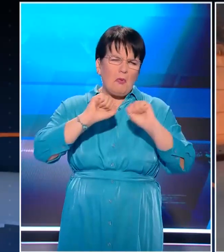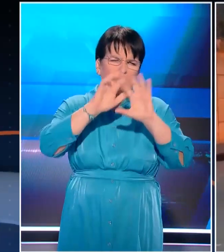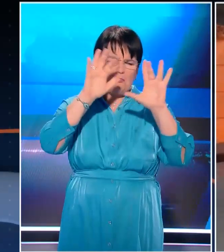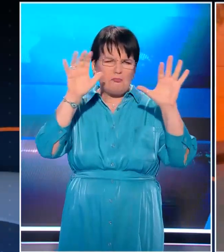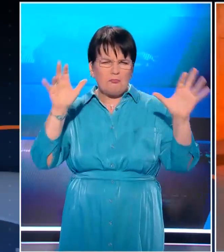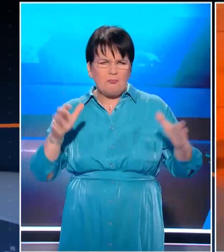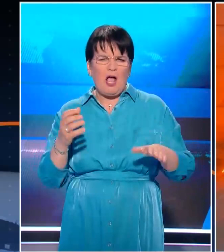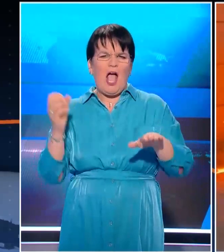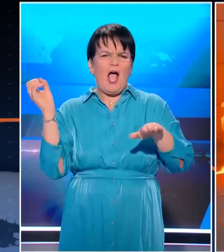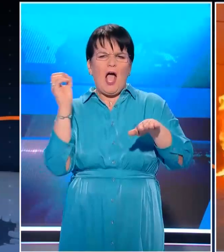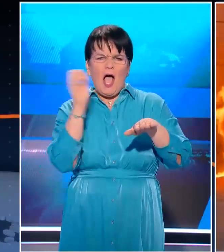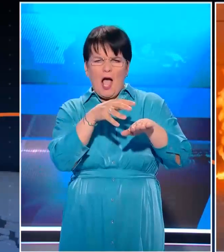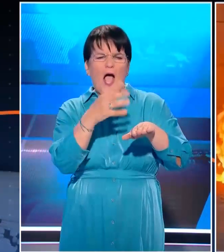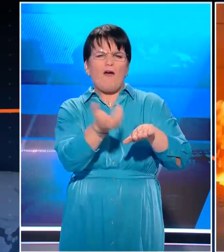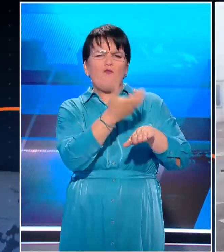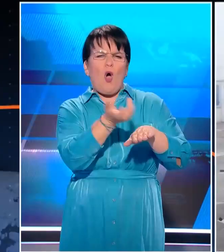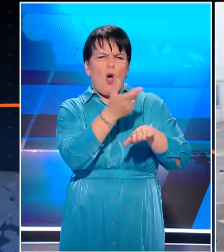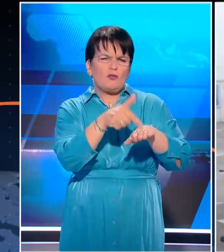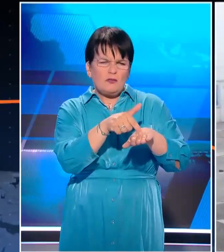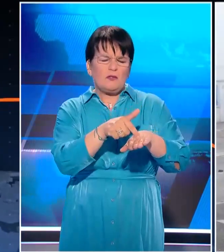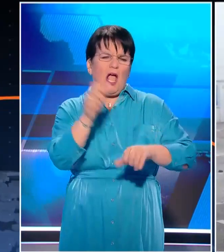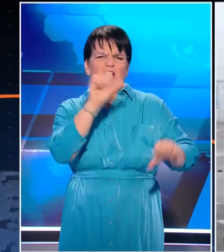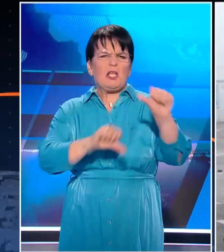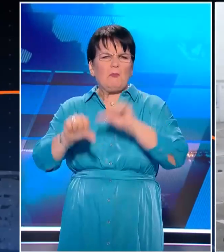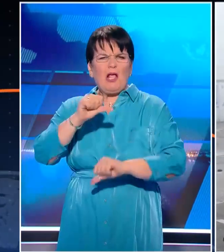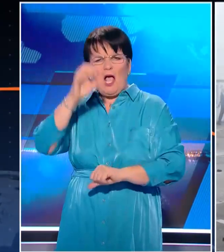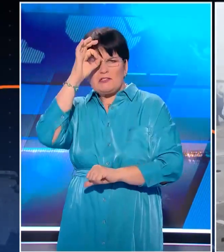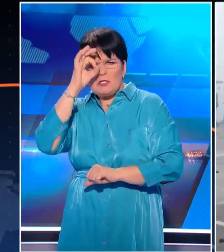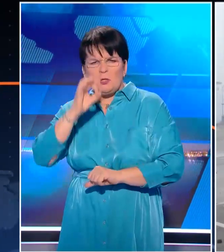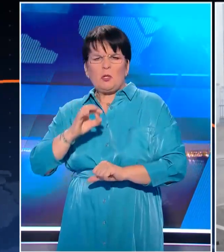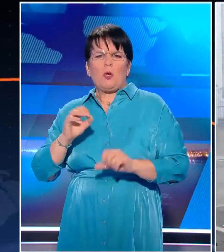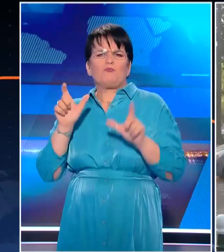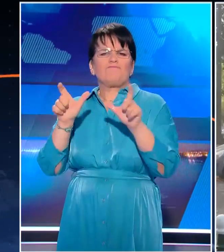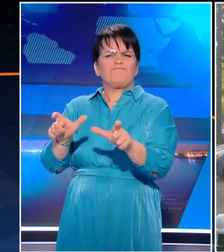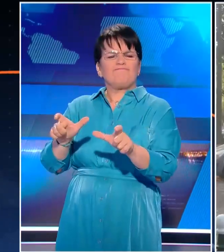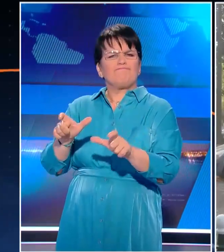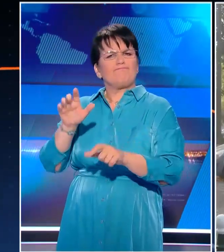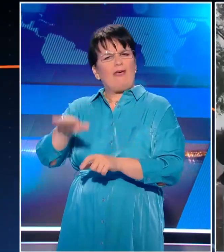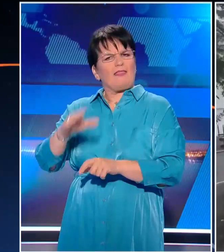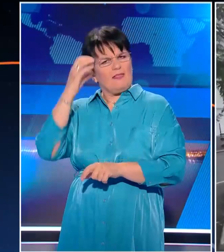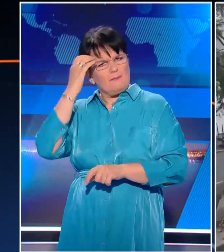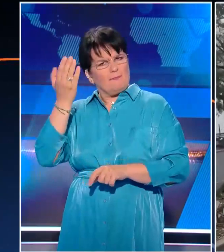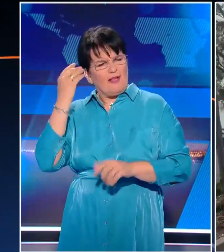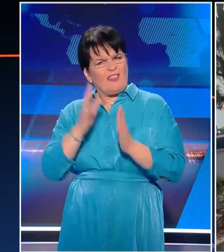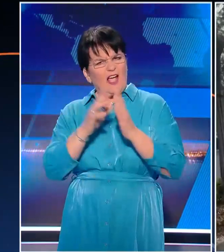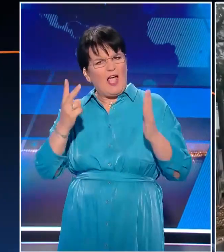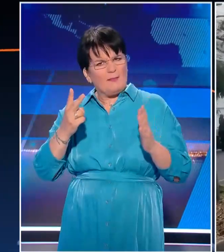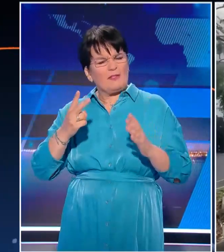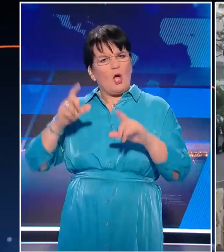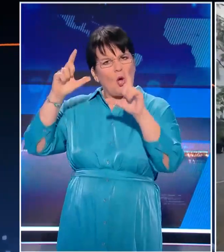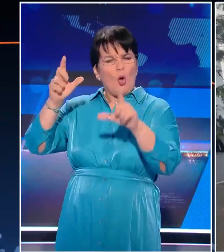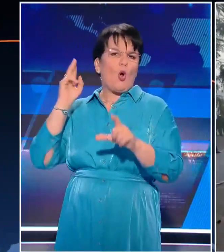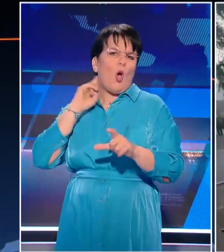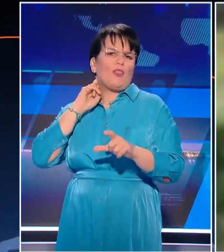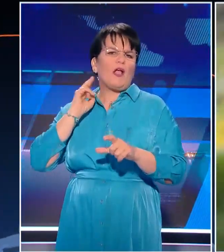Πυρπολούν οχήματα στην Αντέρ με τις δυνάμεις ασφαλείας να κάνουν χρήση χημικών. Οι αστυνομικοί είχαν σταματήσει το νεαρό για έλεγχο, ισχυριζόμενοι πως παραβίασε τον κώδικα